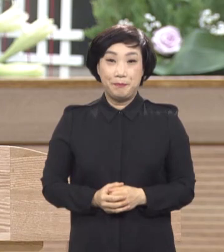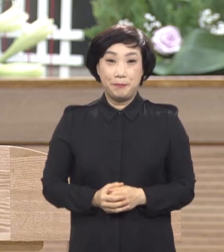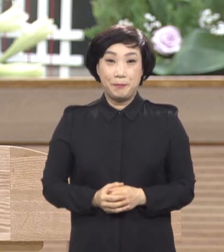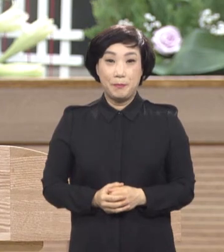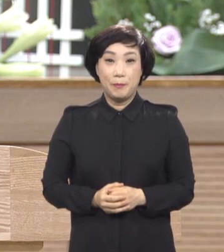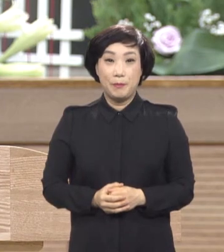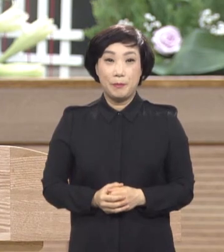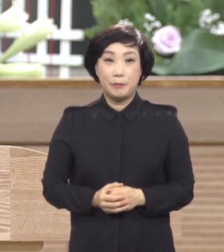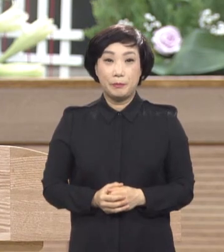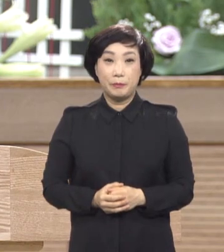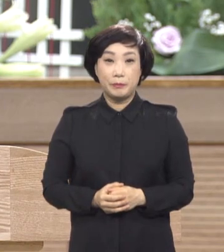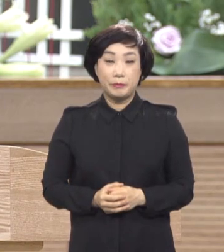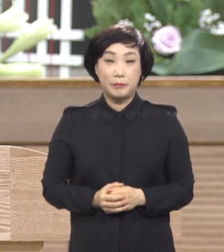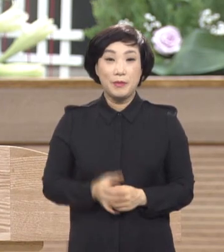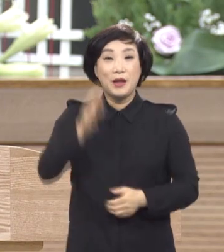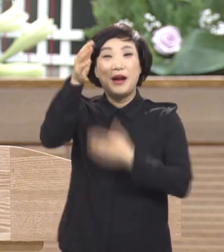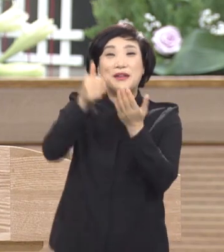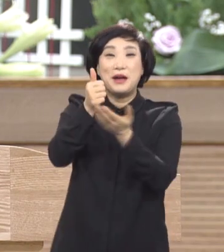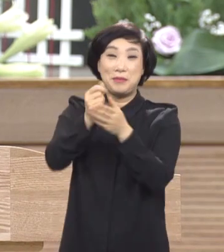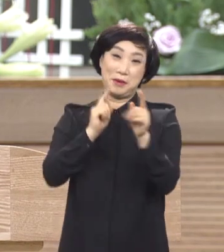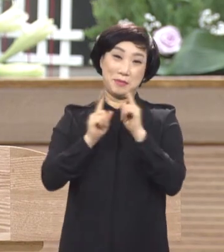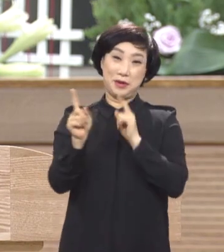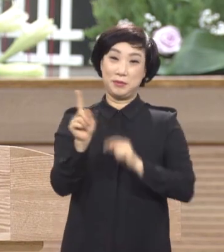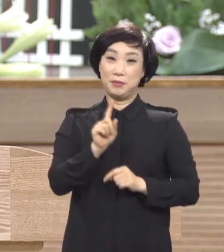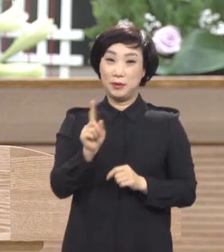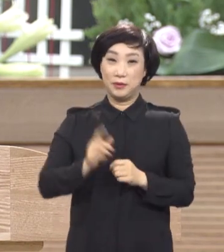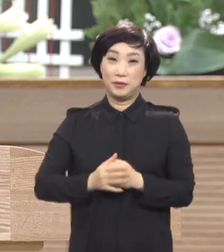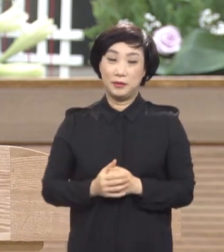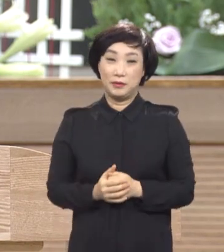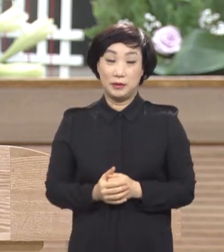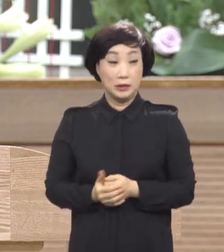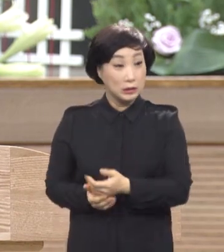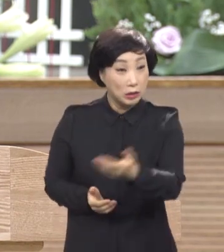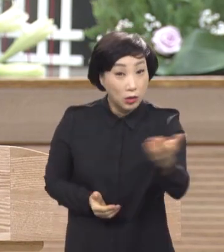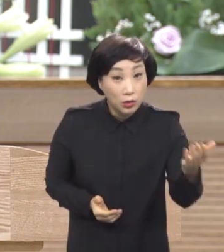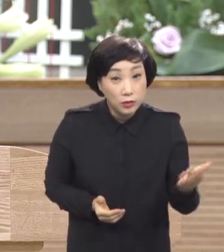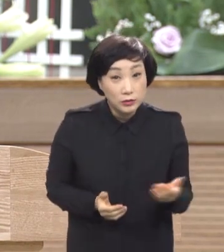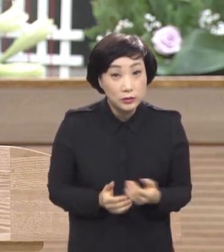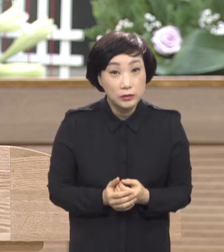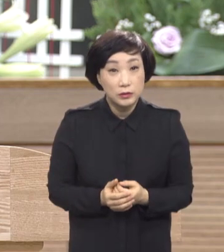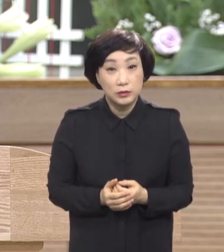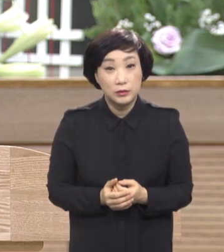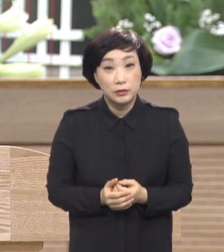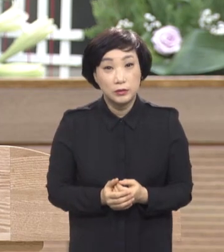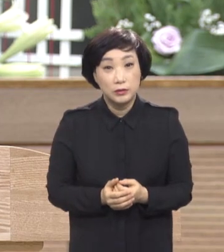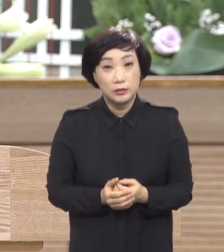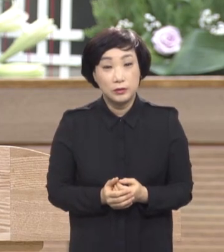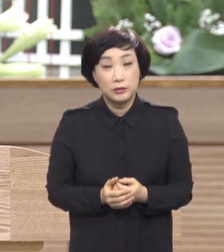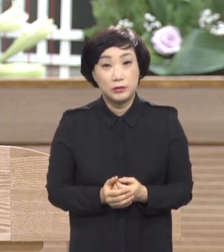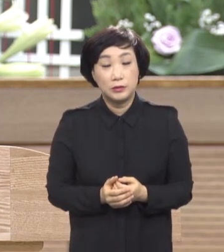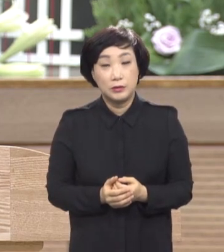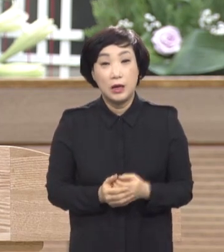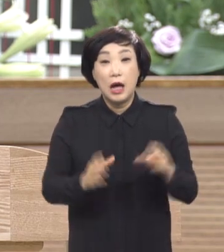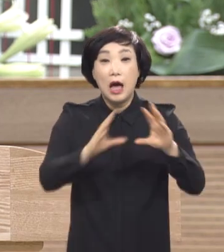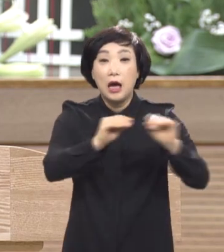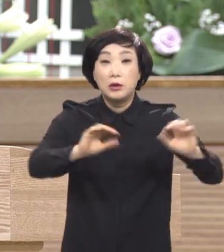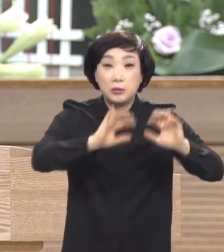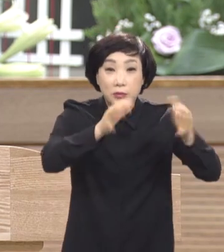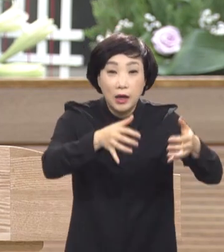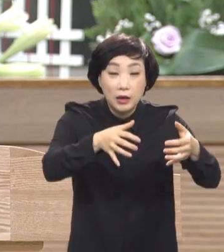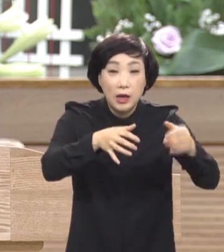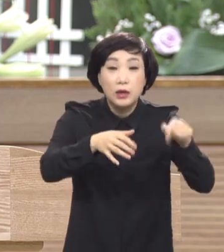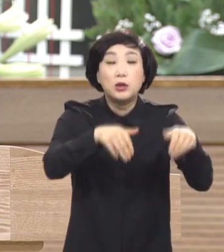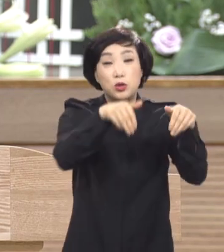하나님이 말씀하셔요 너는 애굽에서